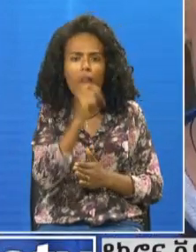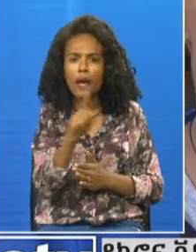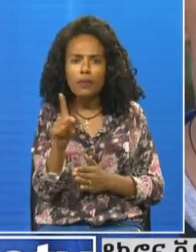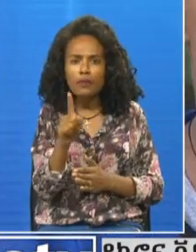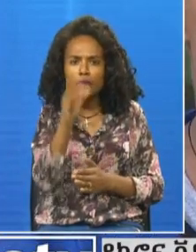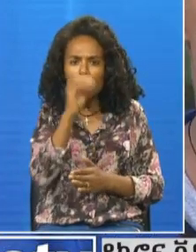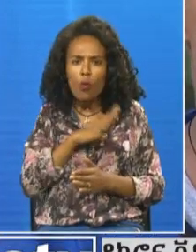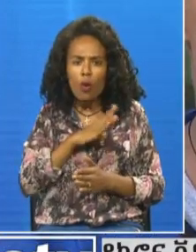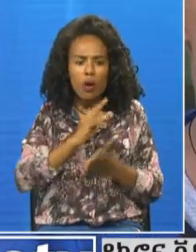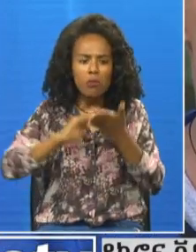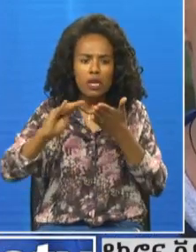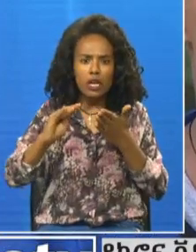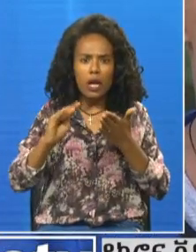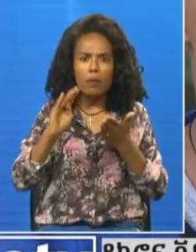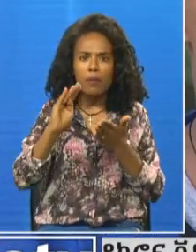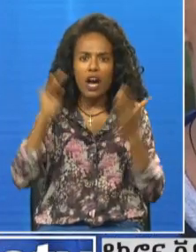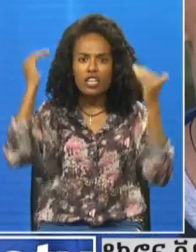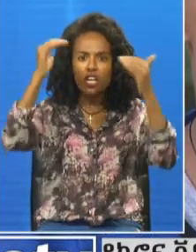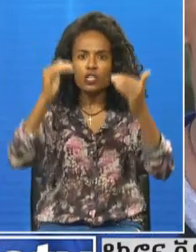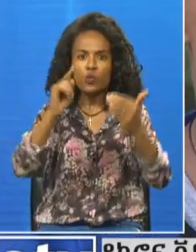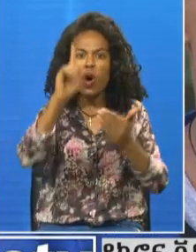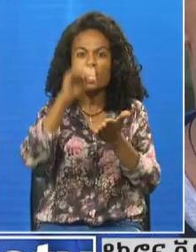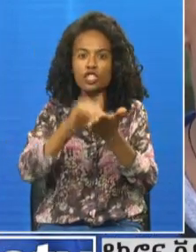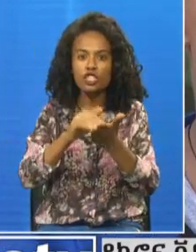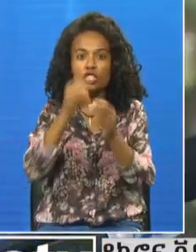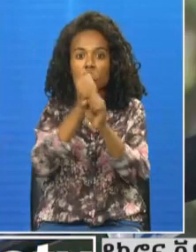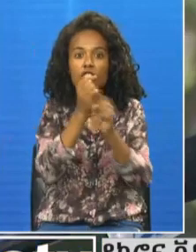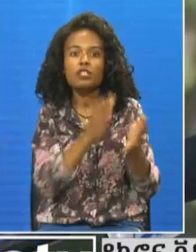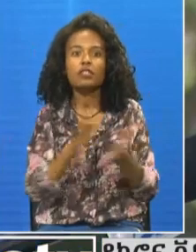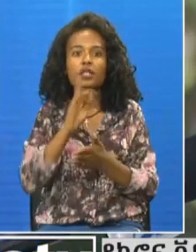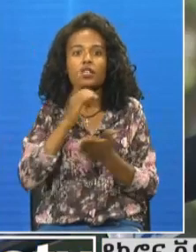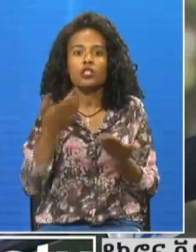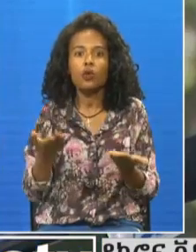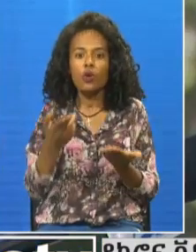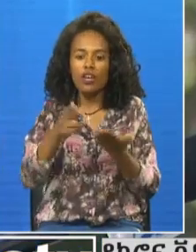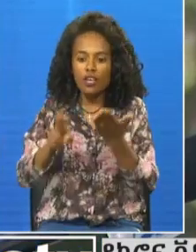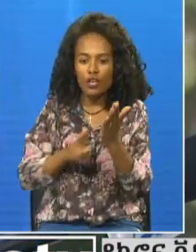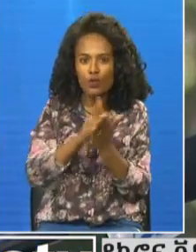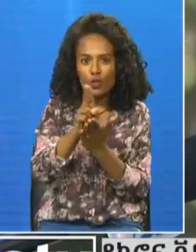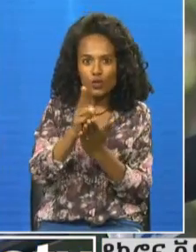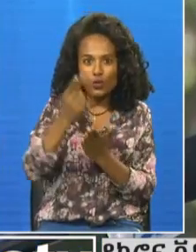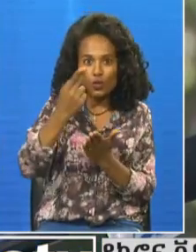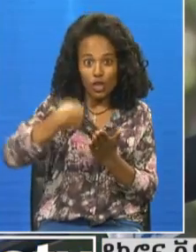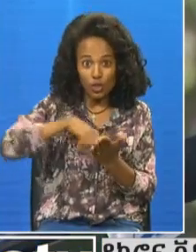ለለውጥና ሐላፊነትን በተግባር ለመወጣት ሊያውላቸው ይገባልም ተብሏል።